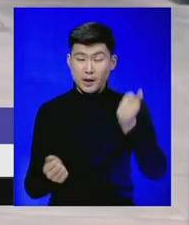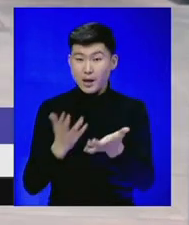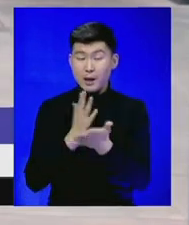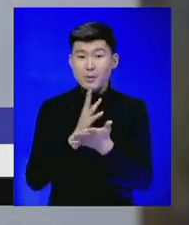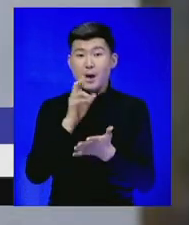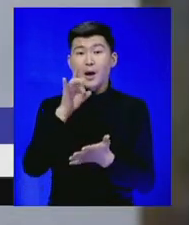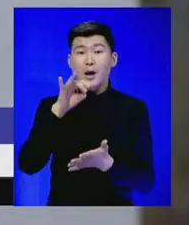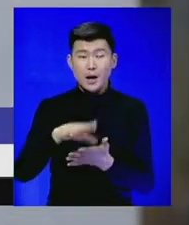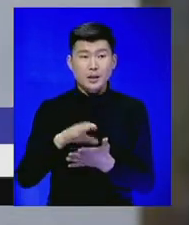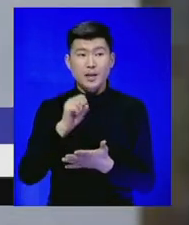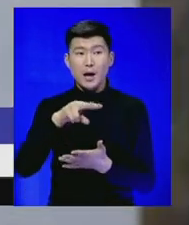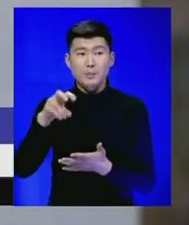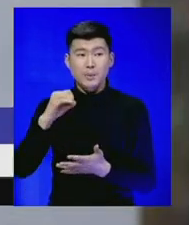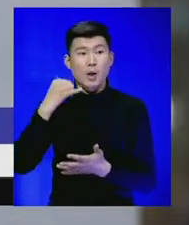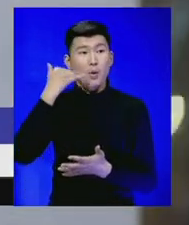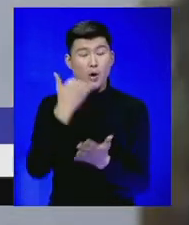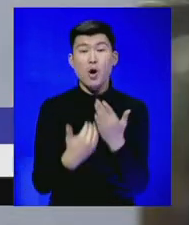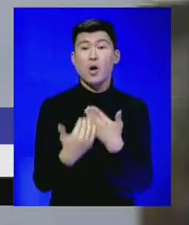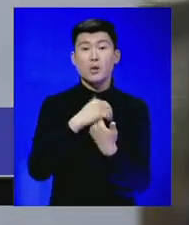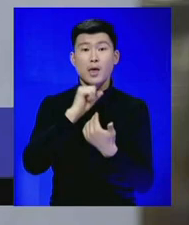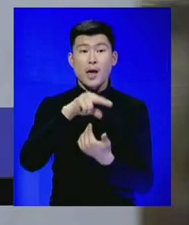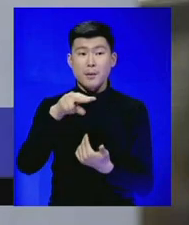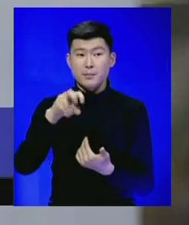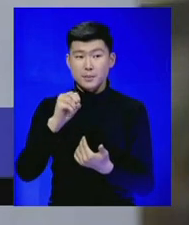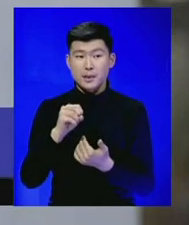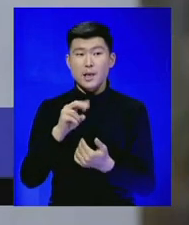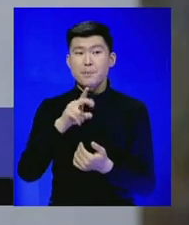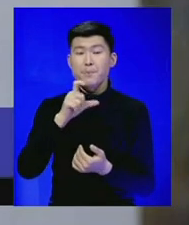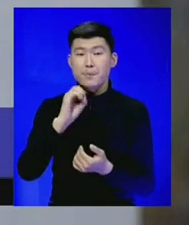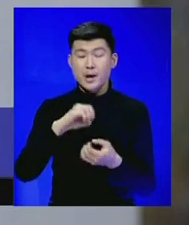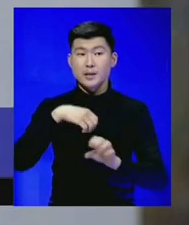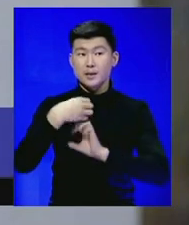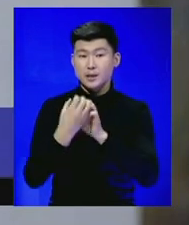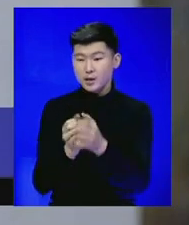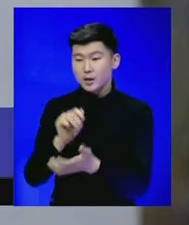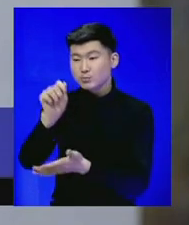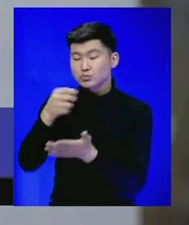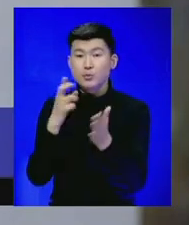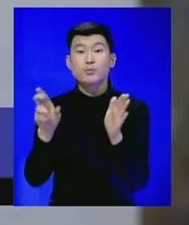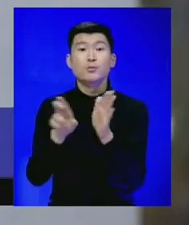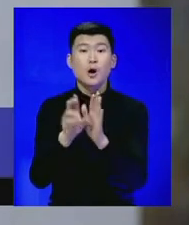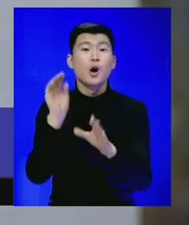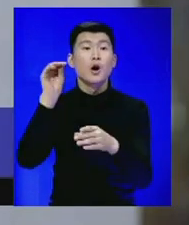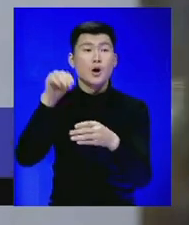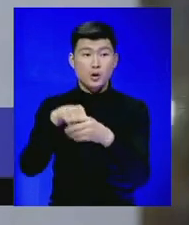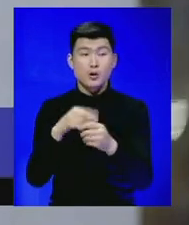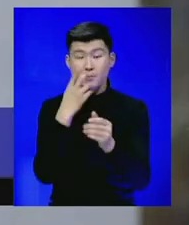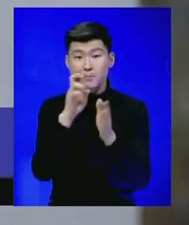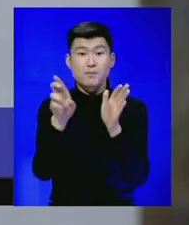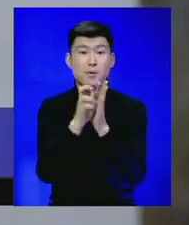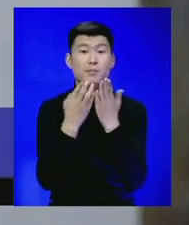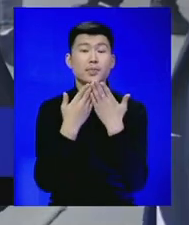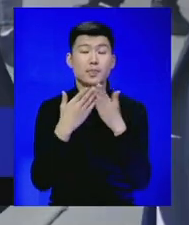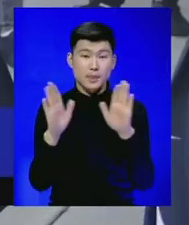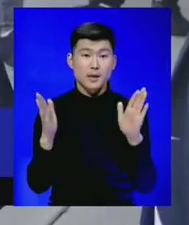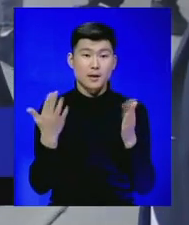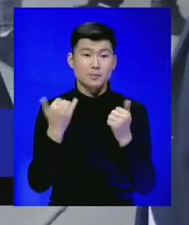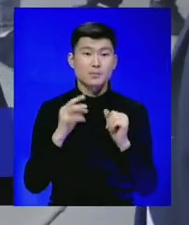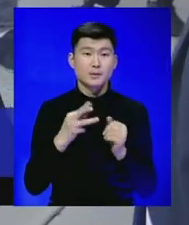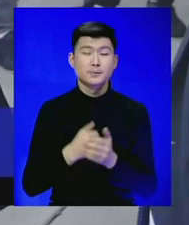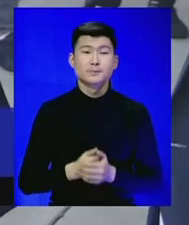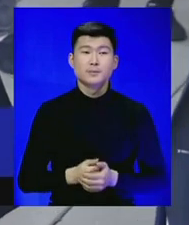Apple утсанд ороод Apple Pay-гээр дэлхийд дахин дуншигдах юм бас сүлжээ рүү орох энэ боломж нь авах хаа гэж бодож